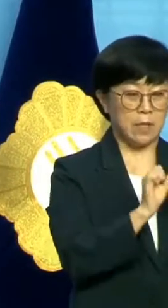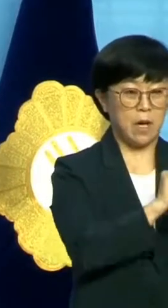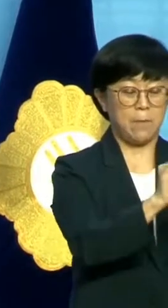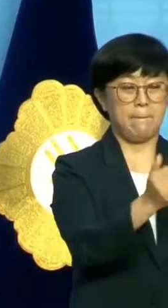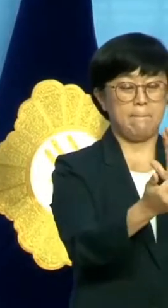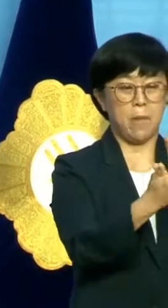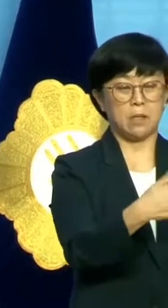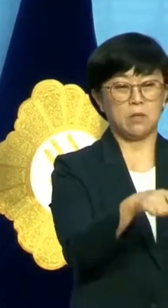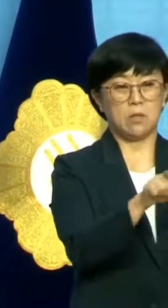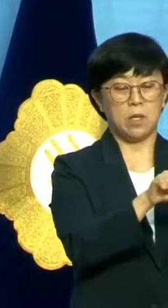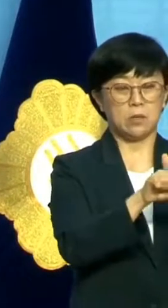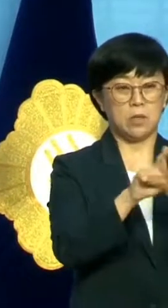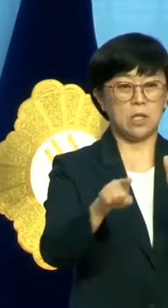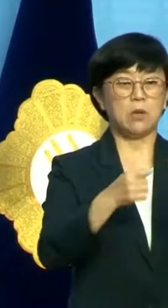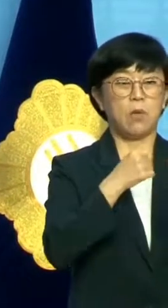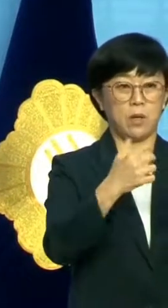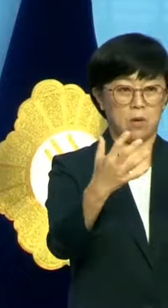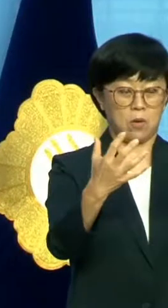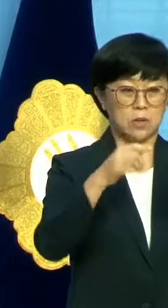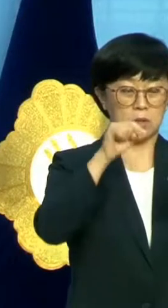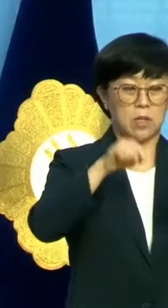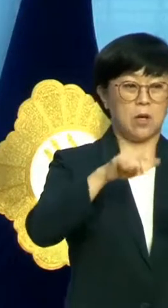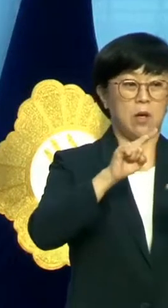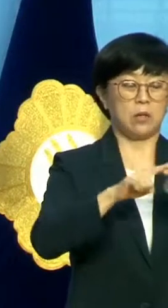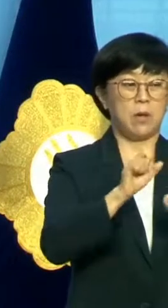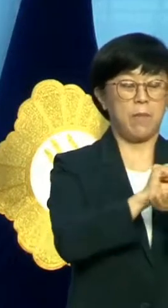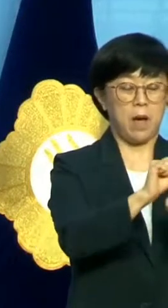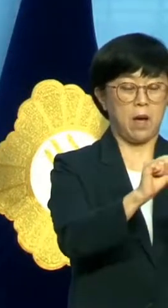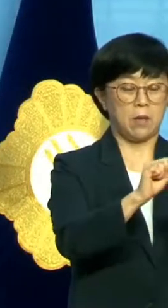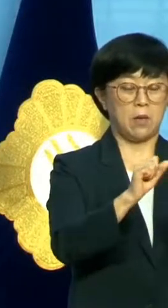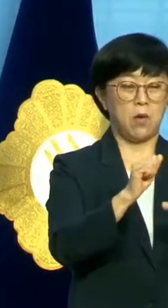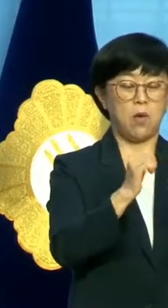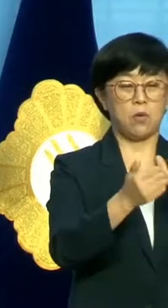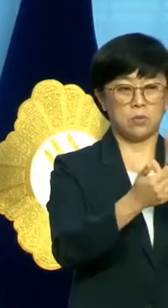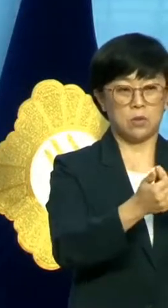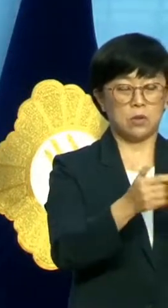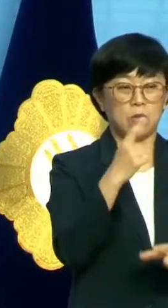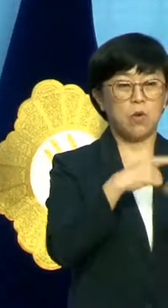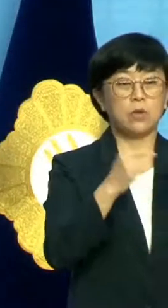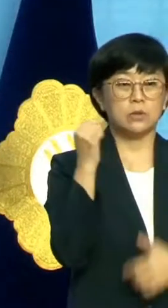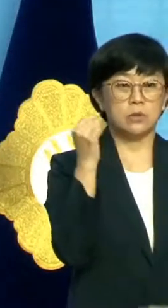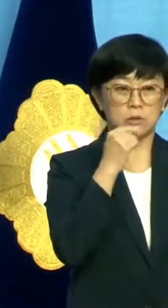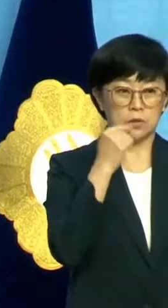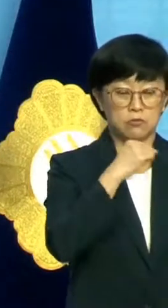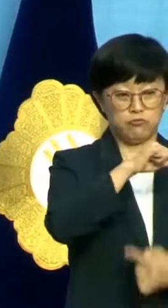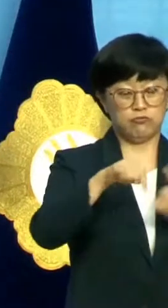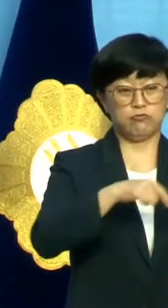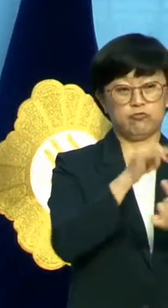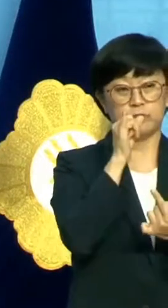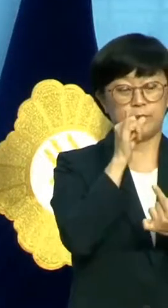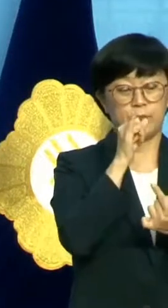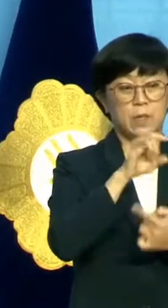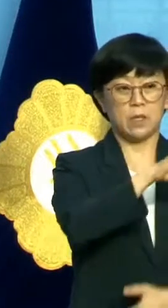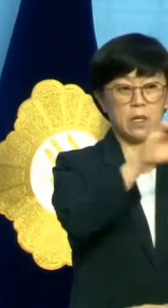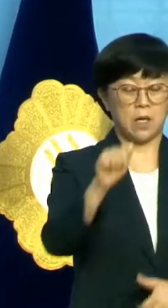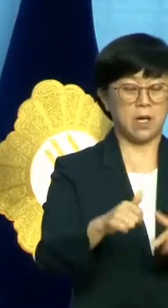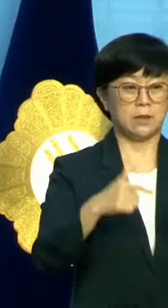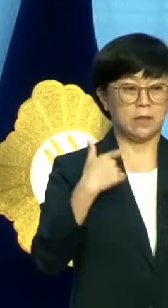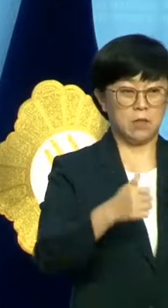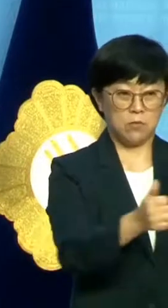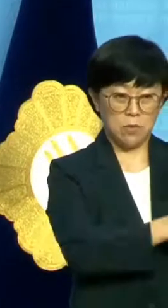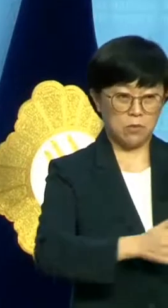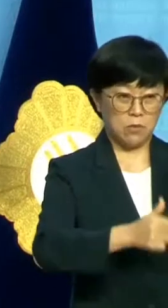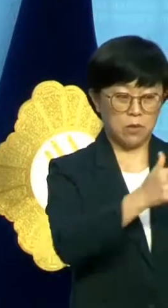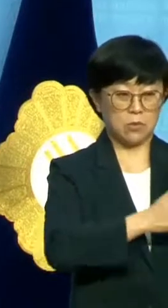소통 관 기자회견장 과 기자실에 대한 방역 조치가 강화되어 운영되고 있습니다 각 상임위 취재도